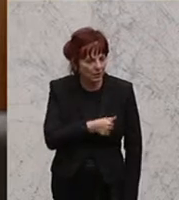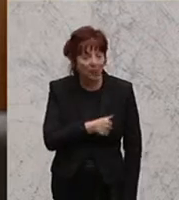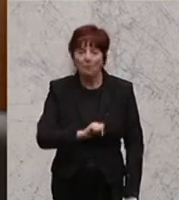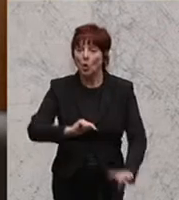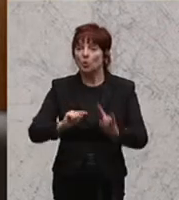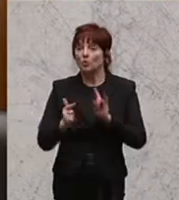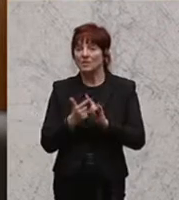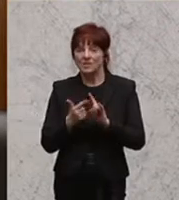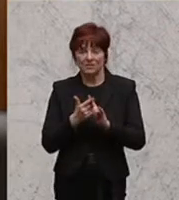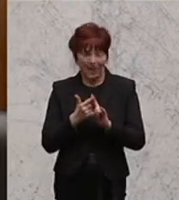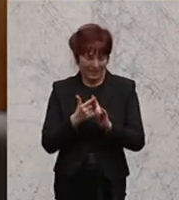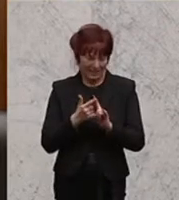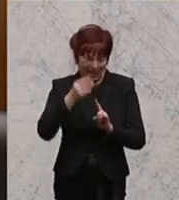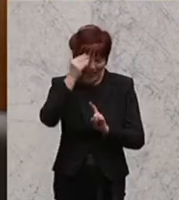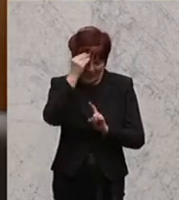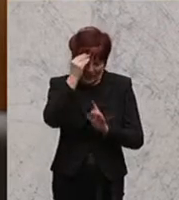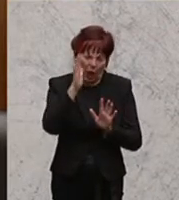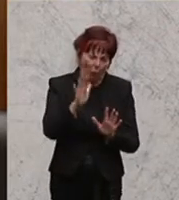dürfte vermutlich der Grund